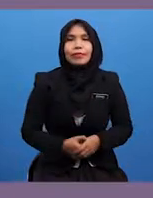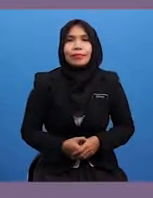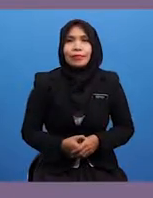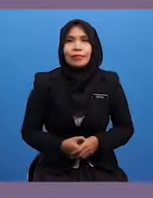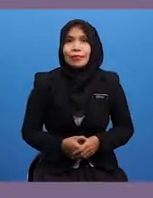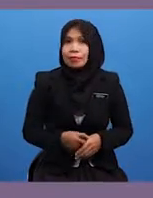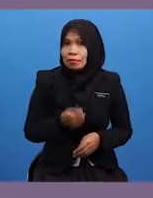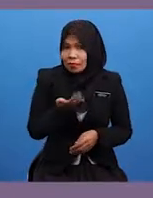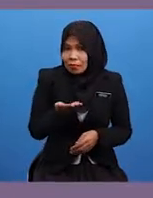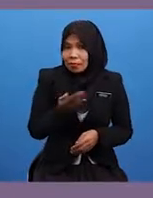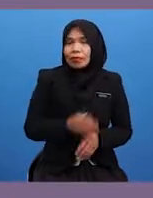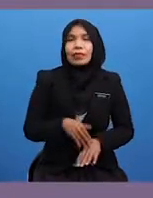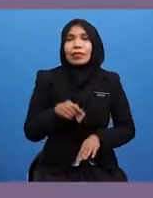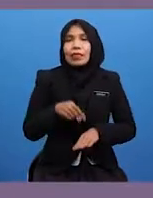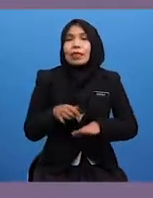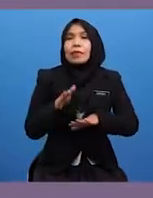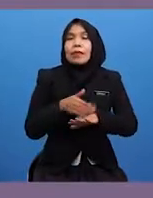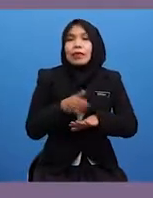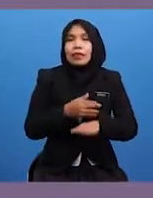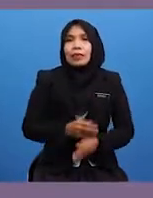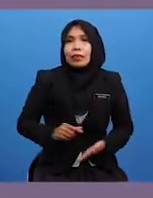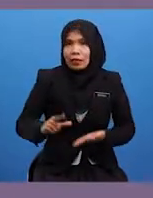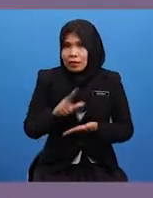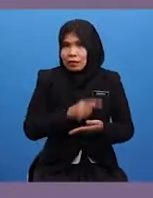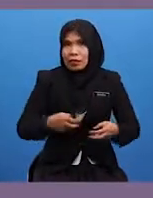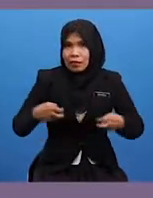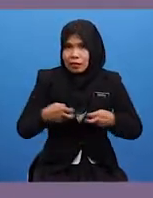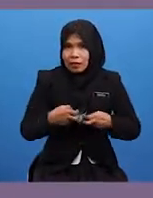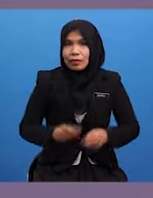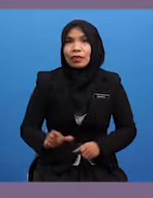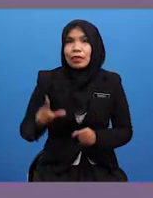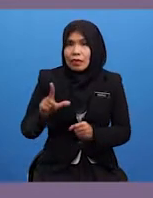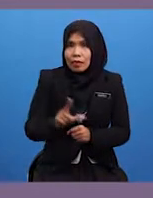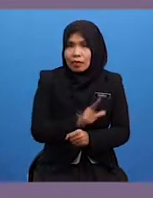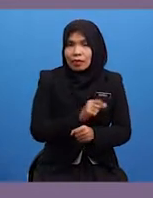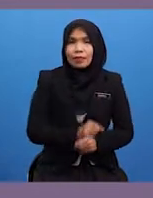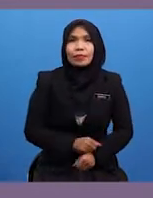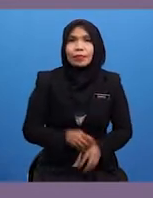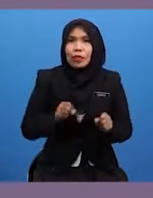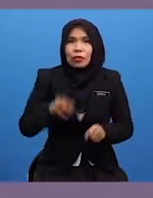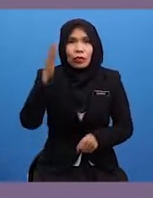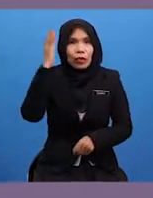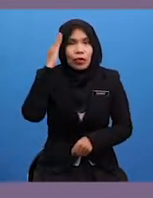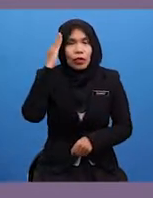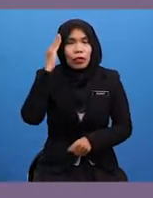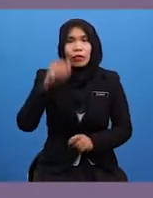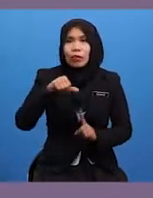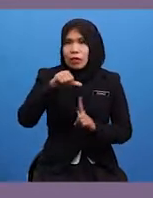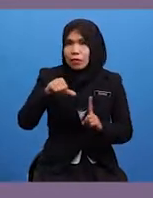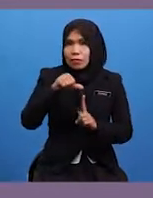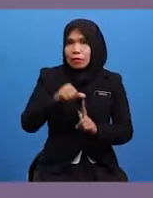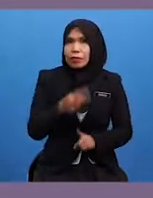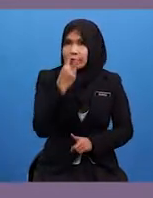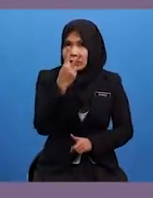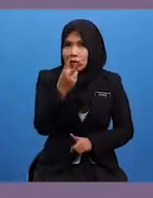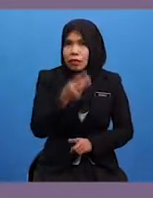dipanggil lita elektrik lengkap. Kita boleh mengetahuinya apabila melihat mentol itu